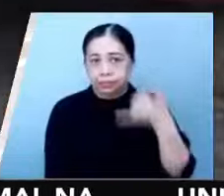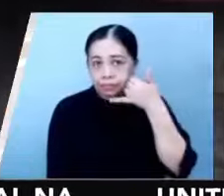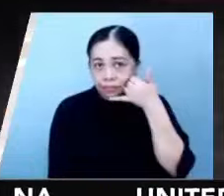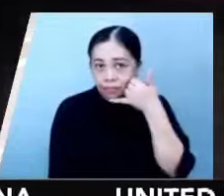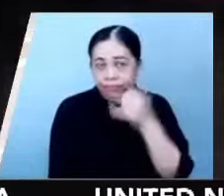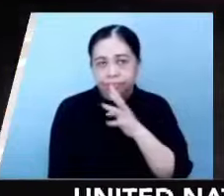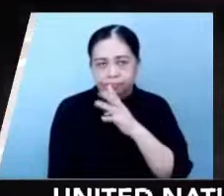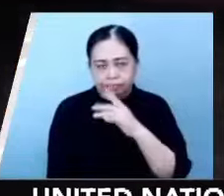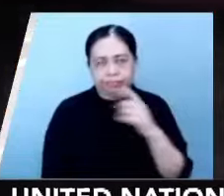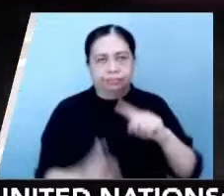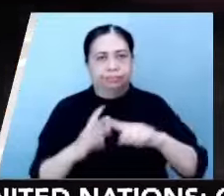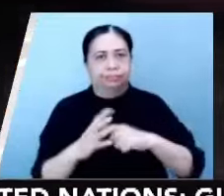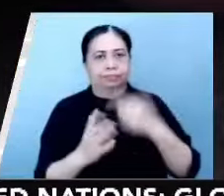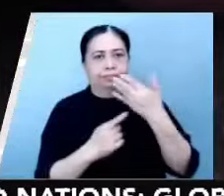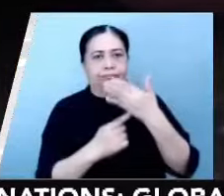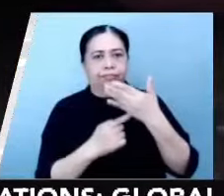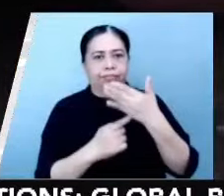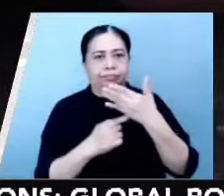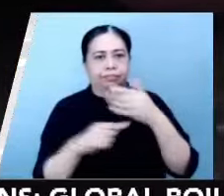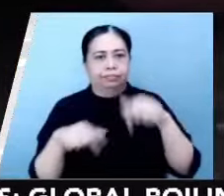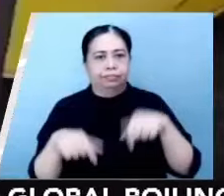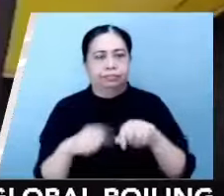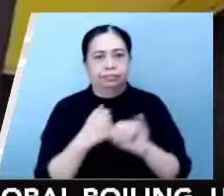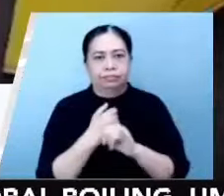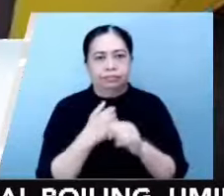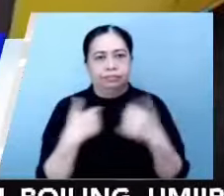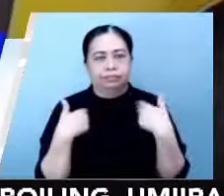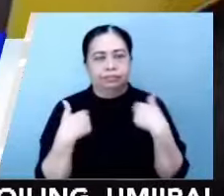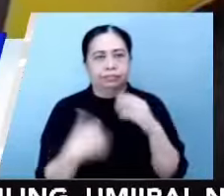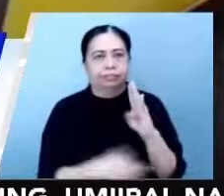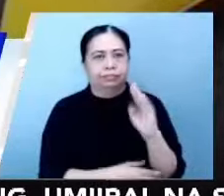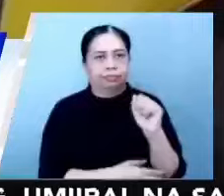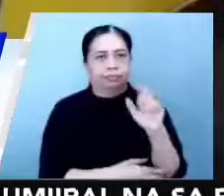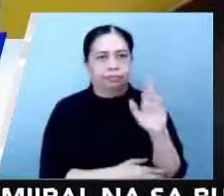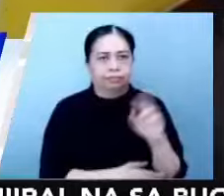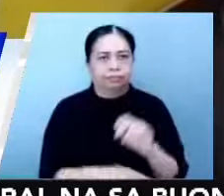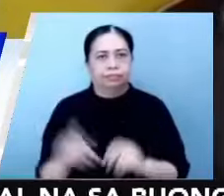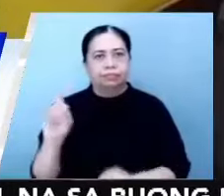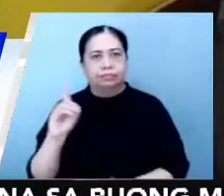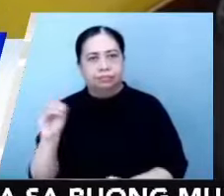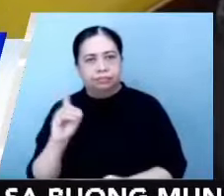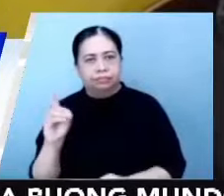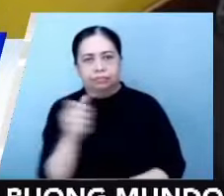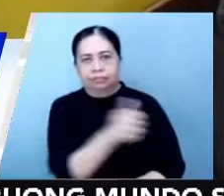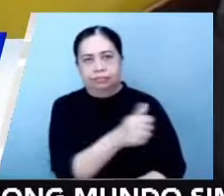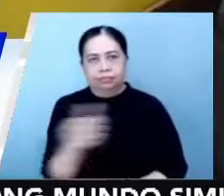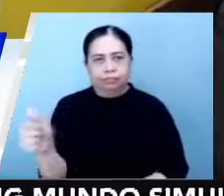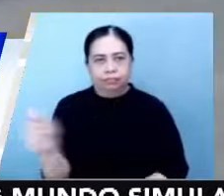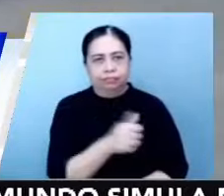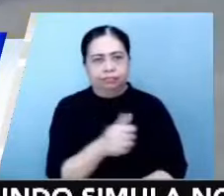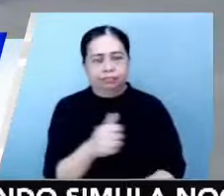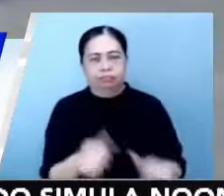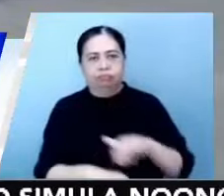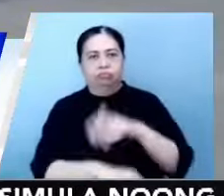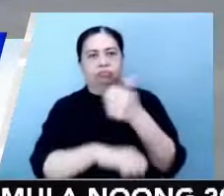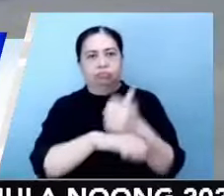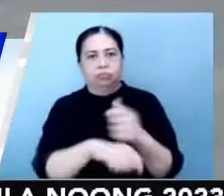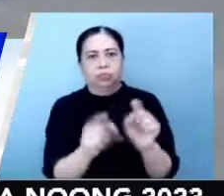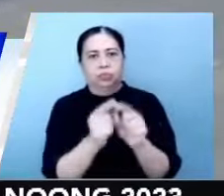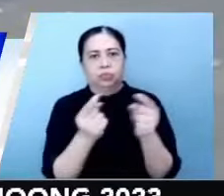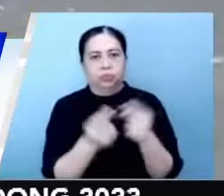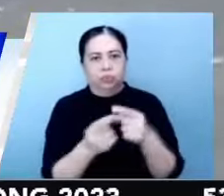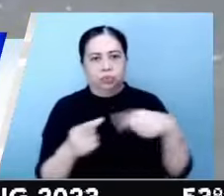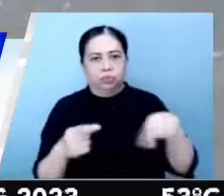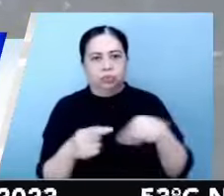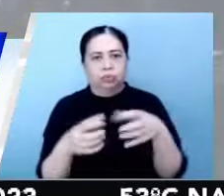mga chopper ng chief na may rutang Baclaran Divisoria sa Maynila. Sa ngayon, ipinuesto na ng mga member ng grupong pinagkaisang samahan ng mga chopper